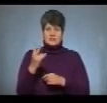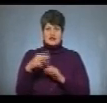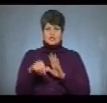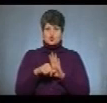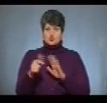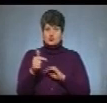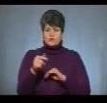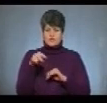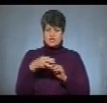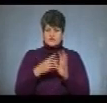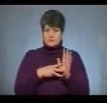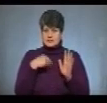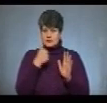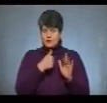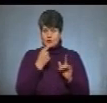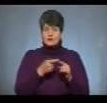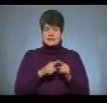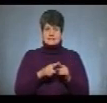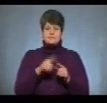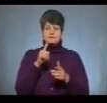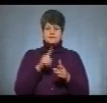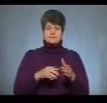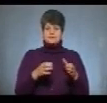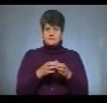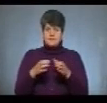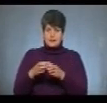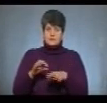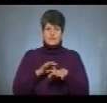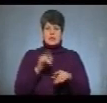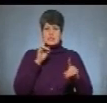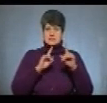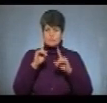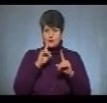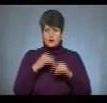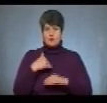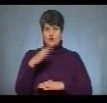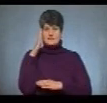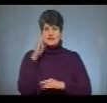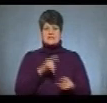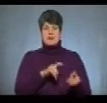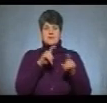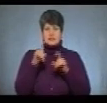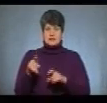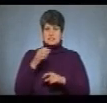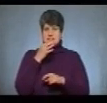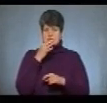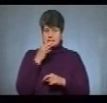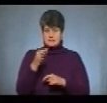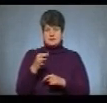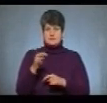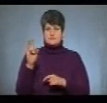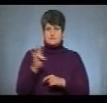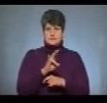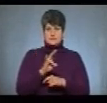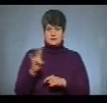26 грудня 2018 року ці релігійні громади провели збори і проголосували за перехід, повідомив настоятель храму села Трибухівці